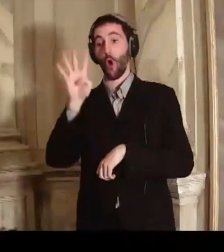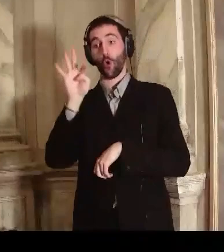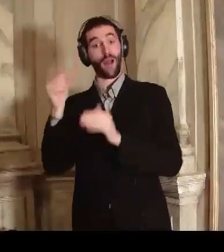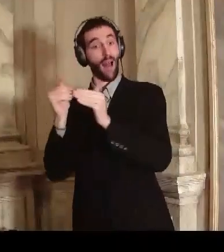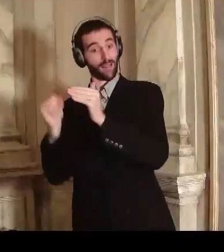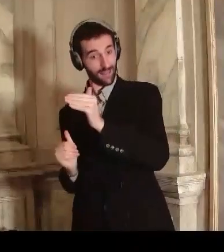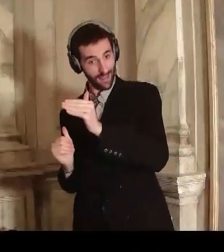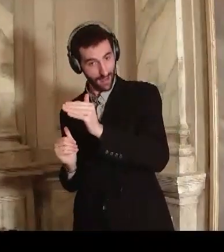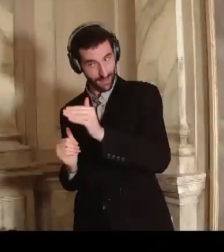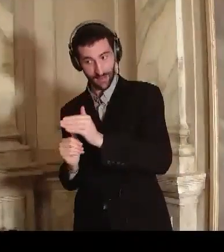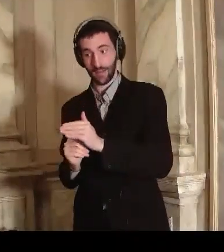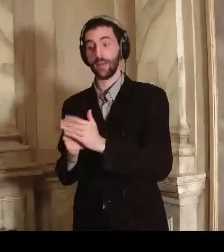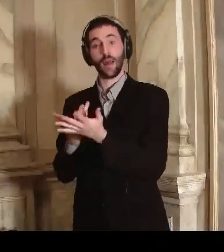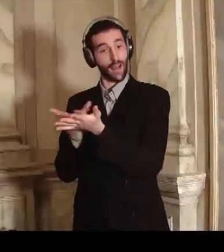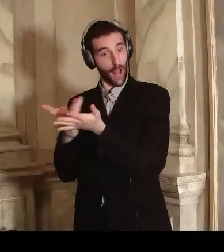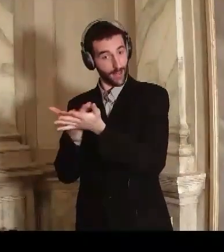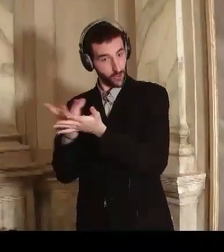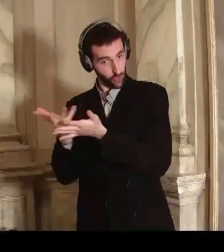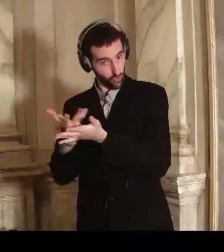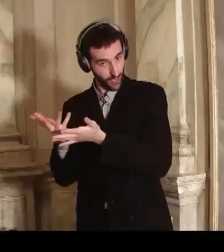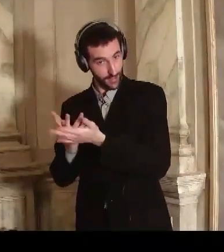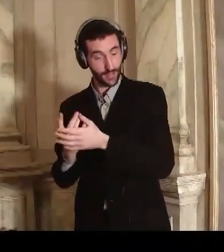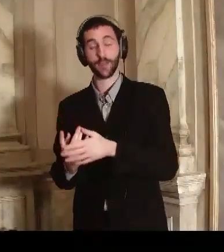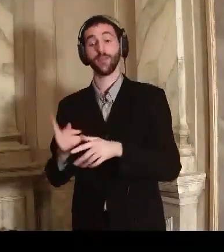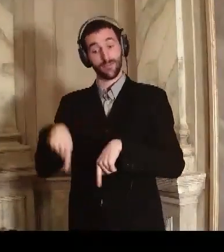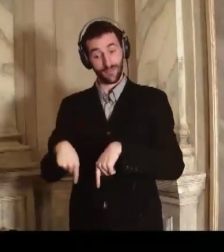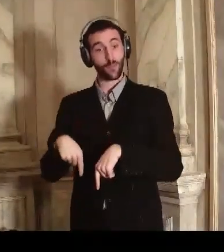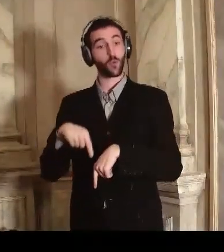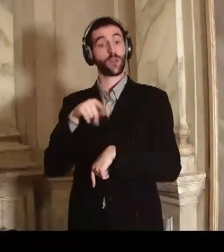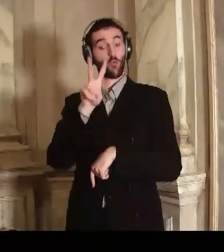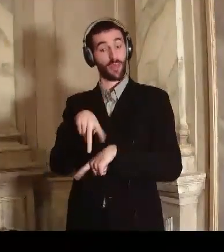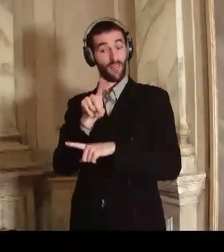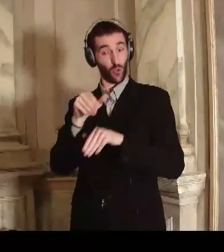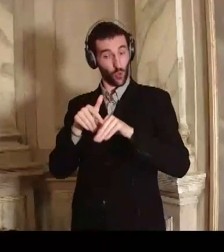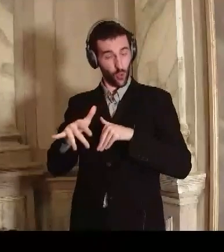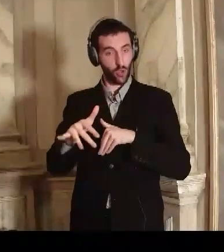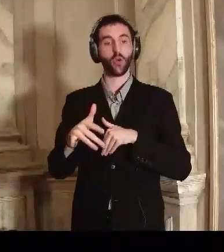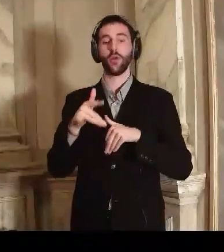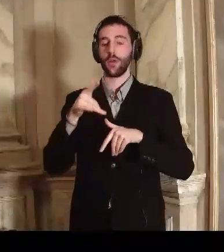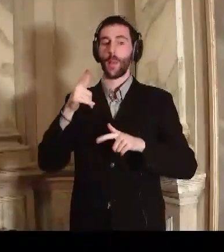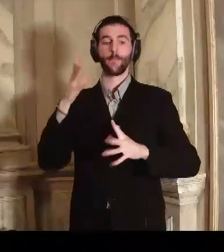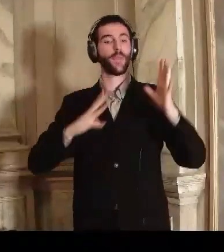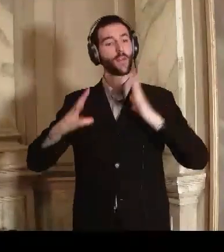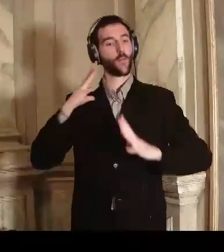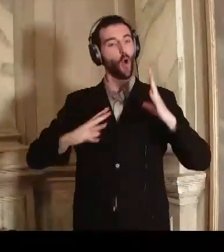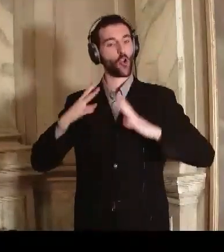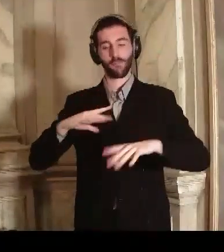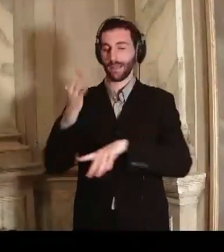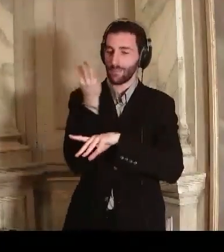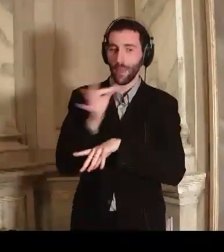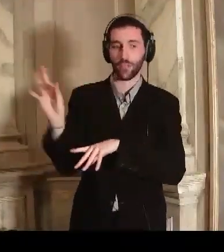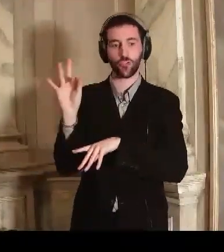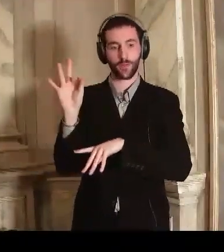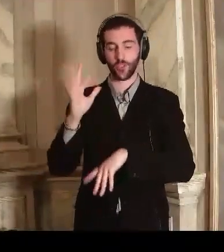siamo insediati nel 2021 anche per performer site specific italiani e stranieri under